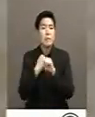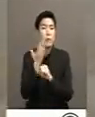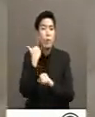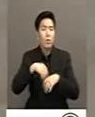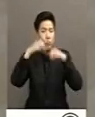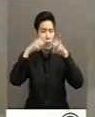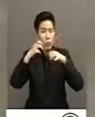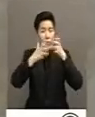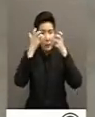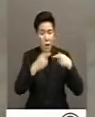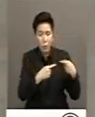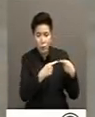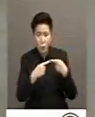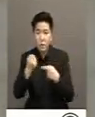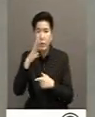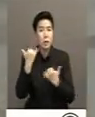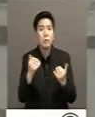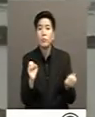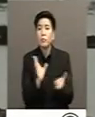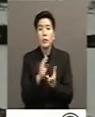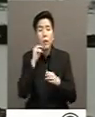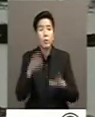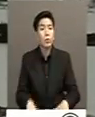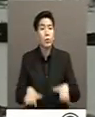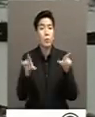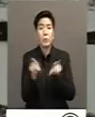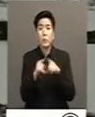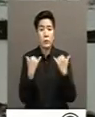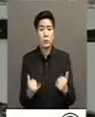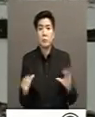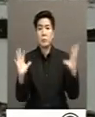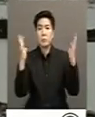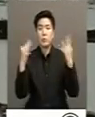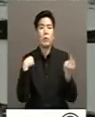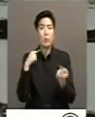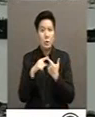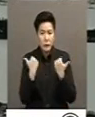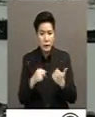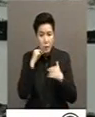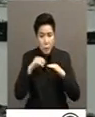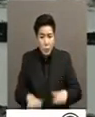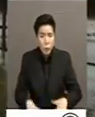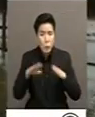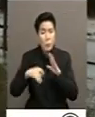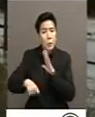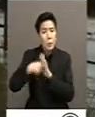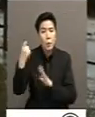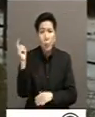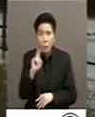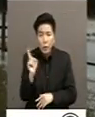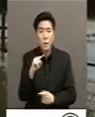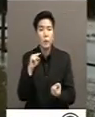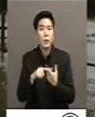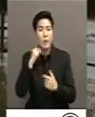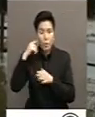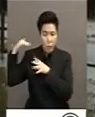ฝนที่เคยตกหนักต่อเนื่อง15วันก็ไม่ทำให้น้ำท่วมรุนแรงมากขนาดนี้ส่วนน้ำท่วมครั้งนี้นะครับสาเหตุหนึ่งนะครับที่ทำ